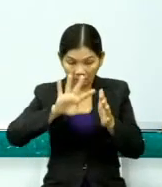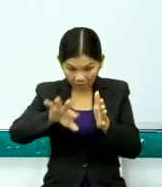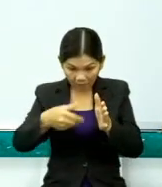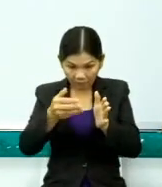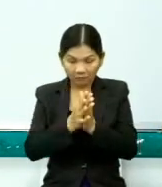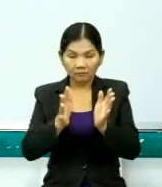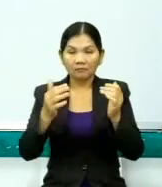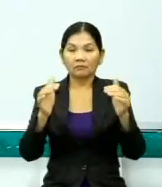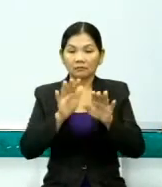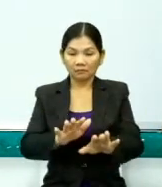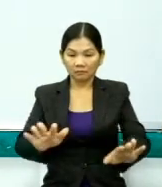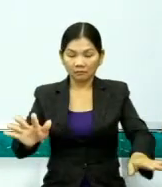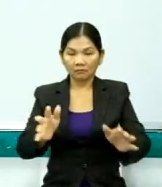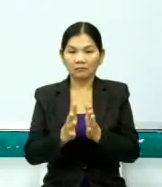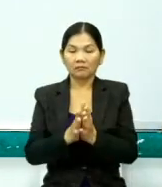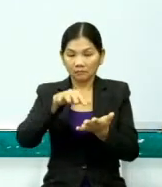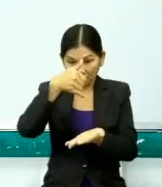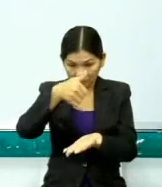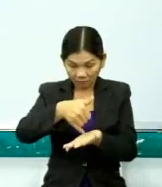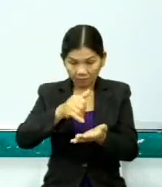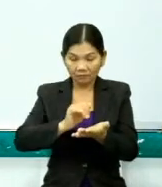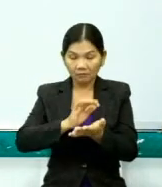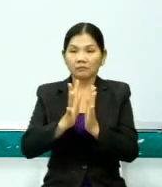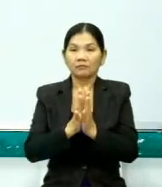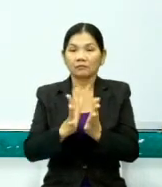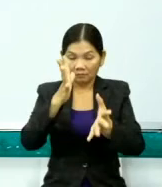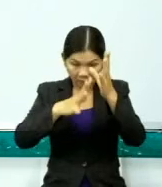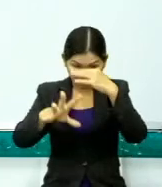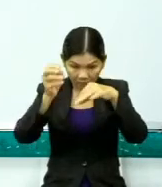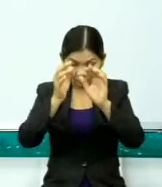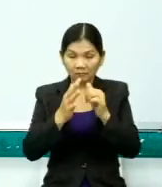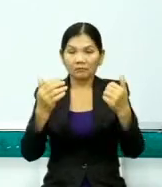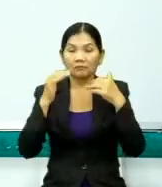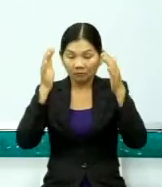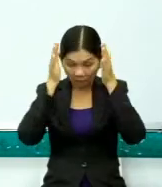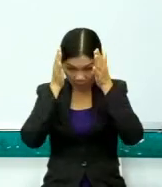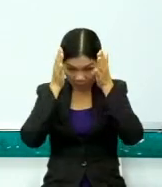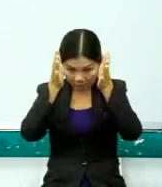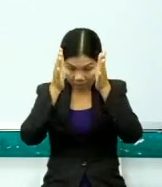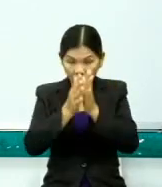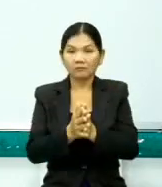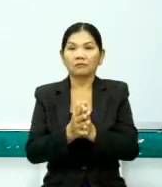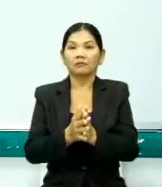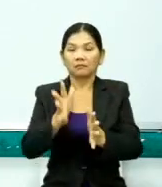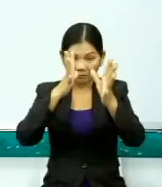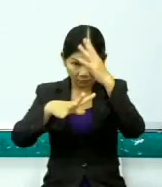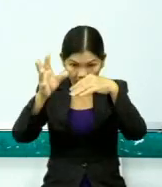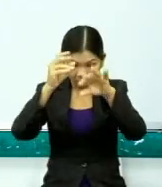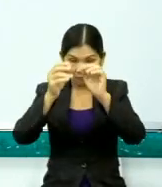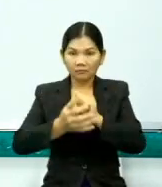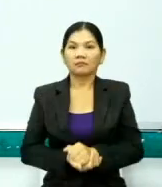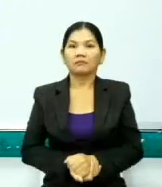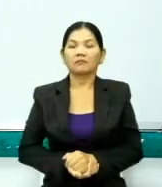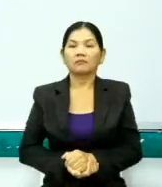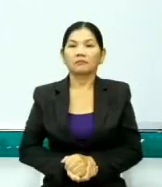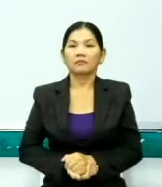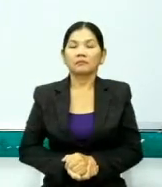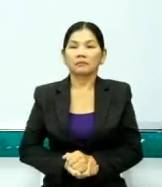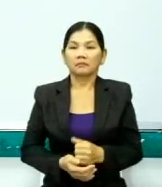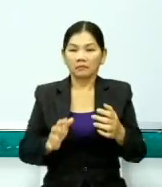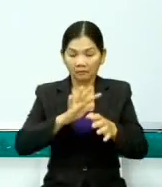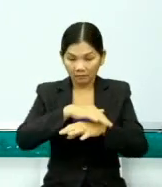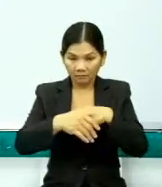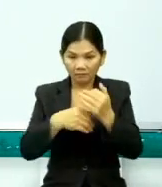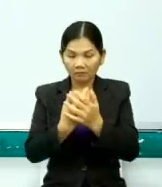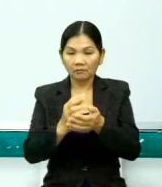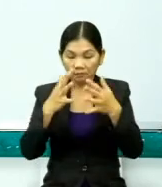con đó con đại bàn cho rùm riêng hai nâng chà giọt chật tục đạc nông ca riêng cho mùi nè cổ chà khai bì riêng